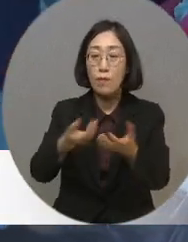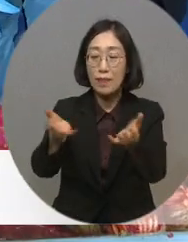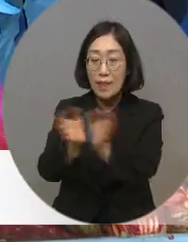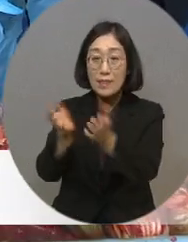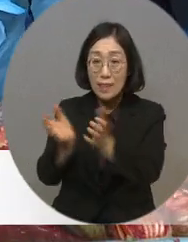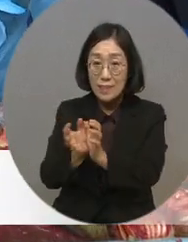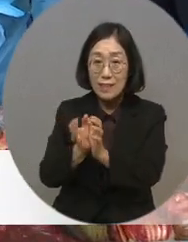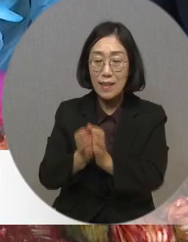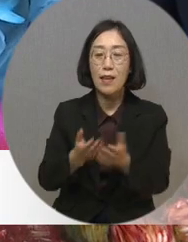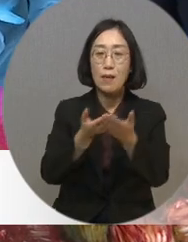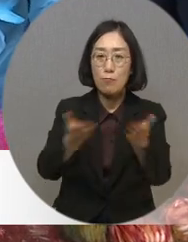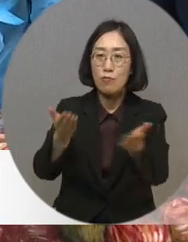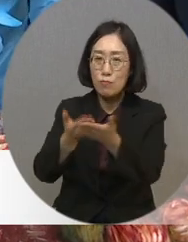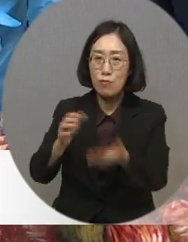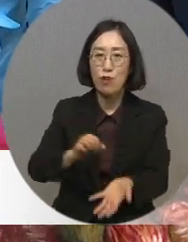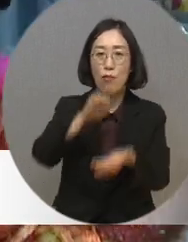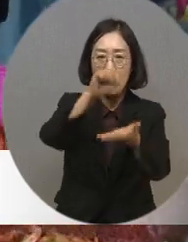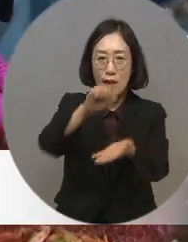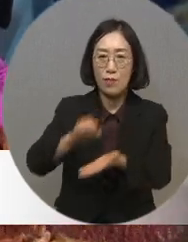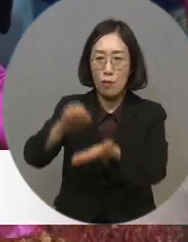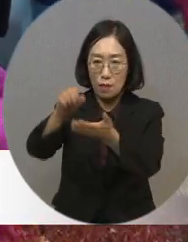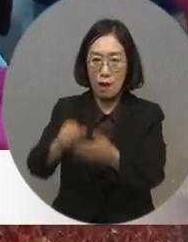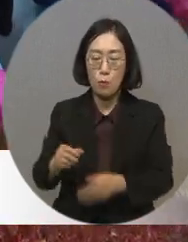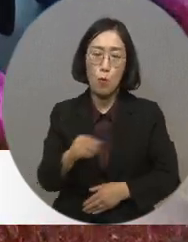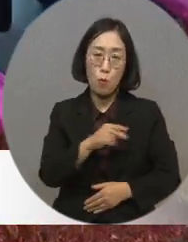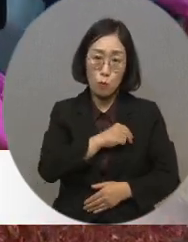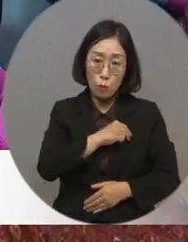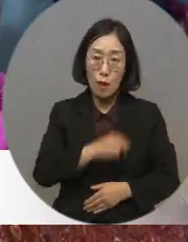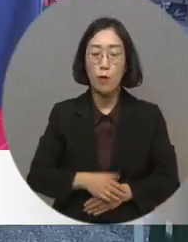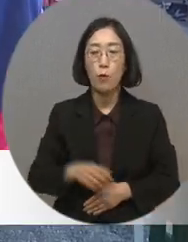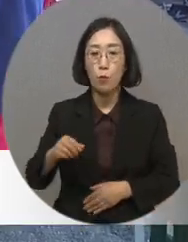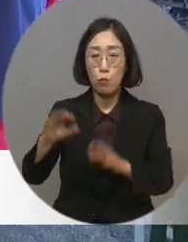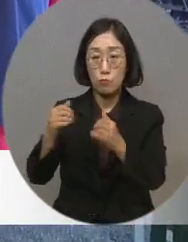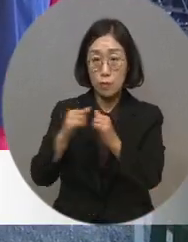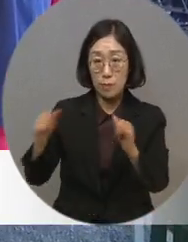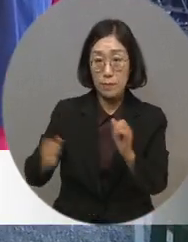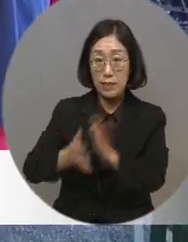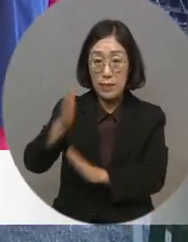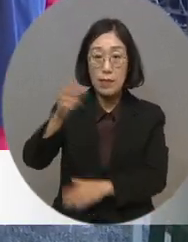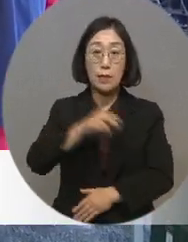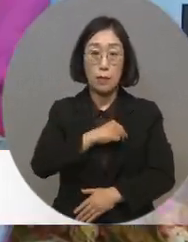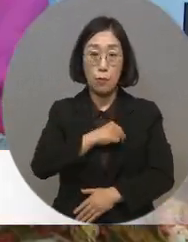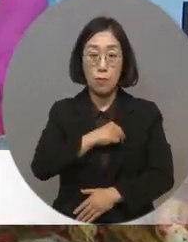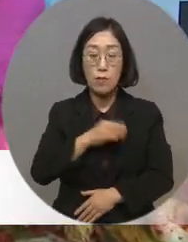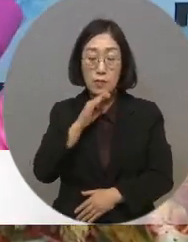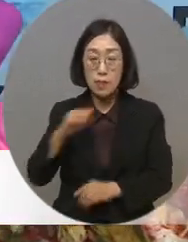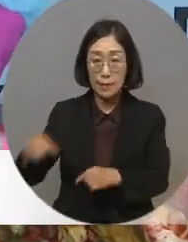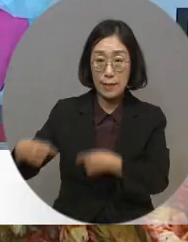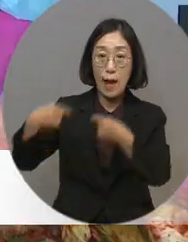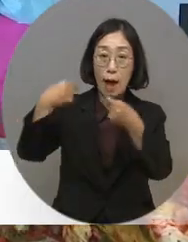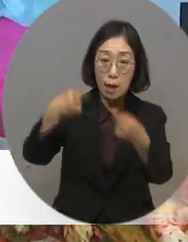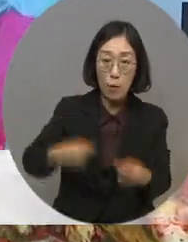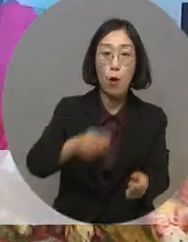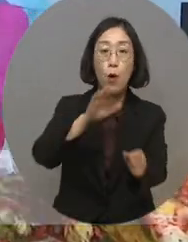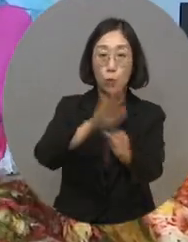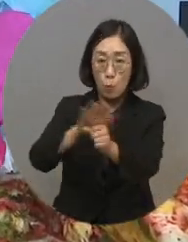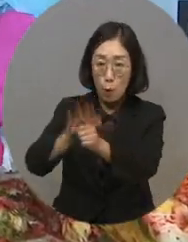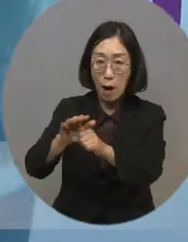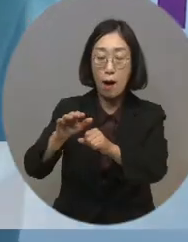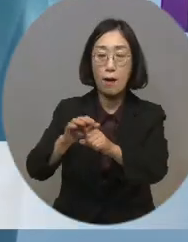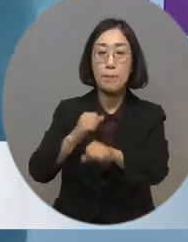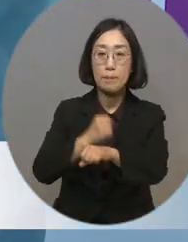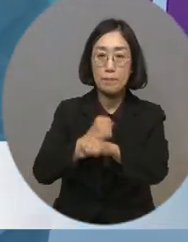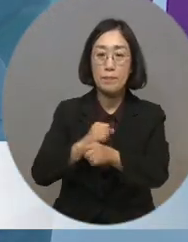전달했습니다. 또한 황운하 국회의원, 이웅건 국민의힘 시당위원장이 직접 김장 나눔 행사를 도와주시기도